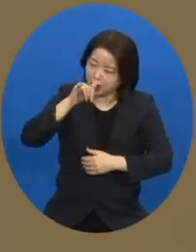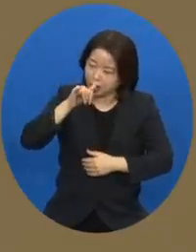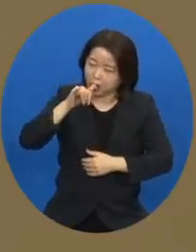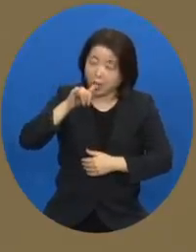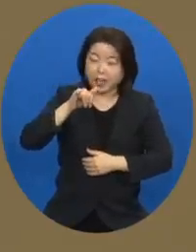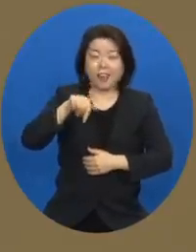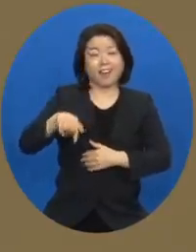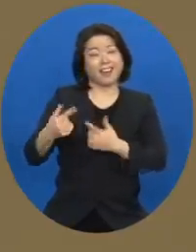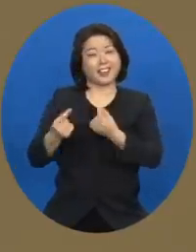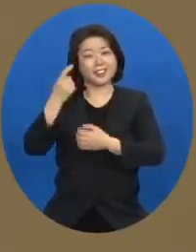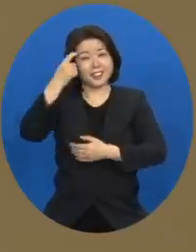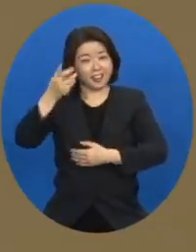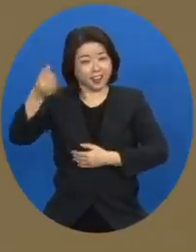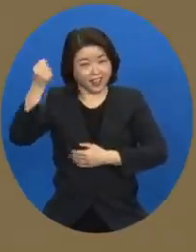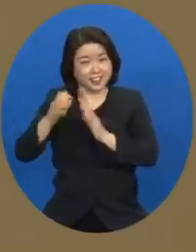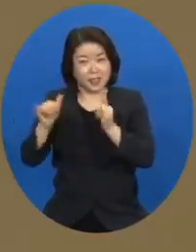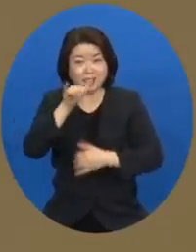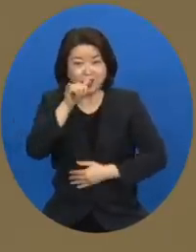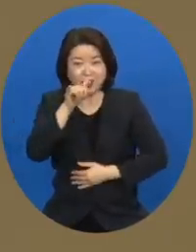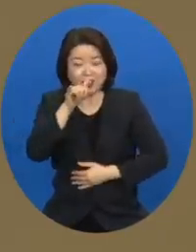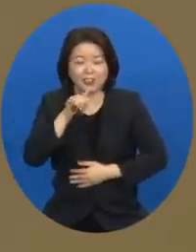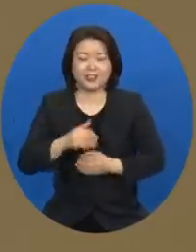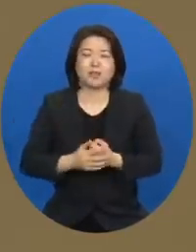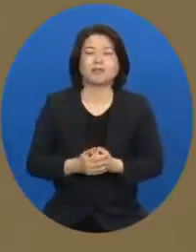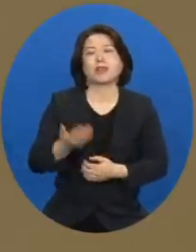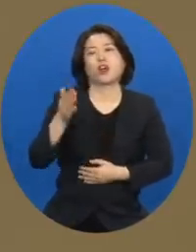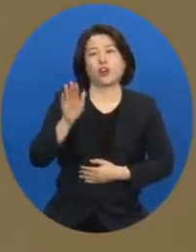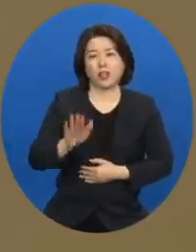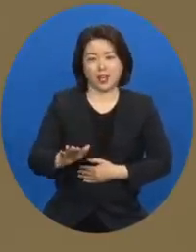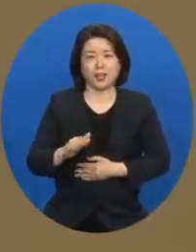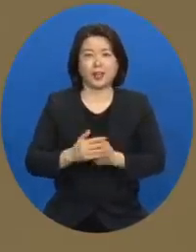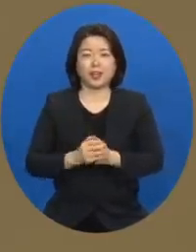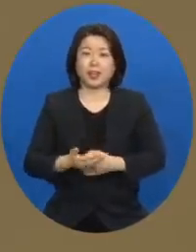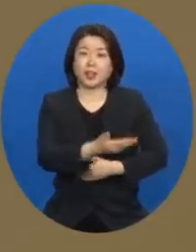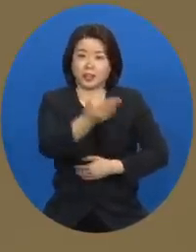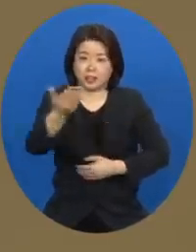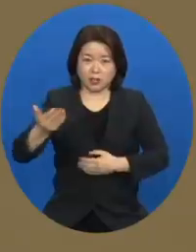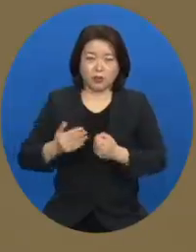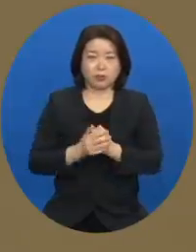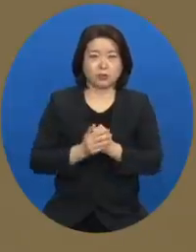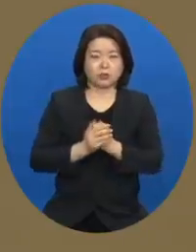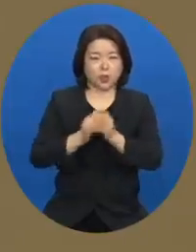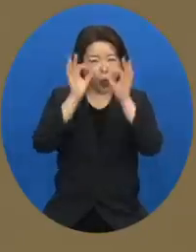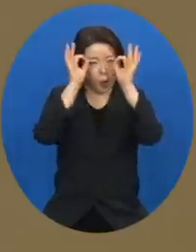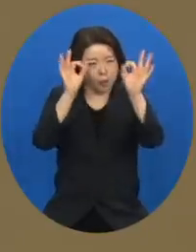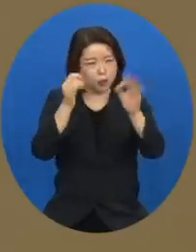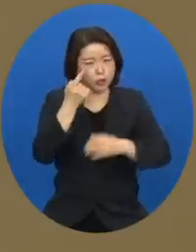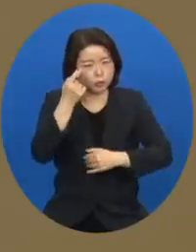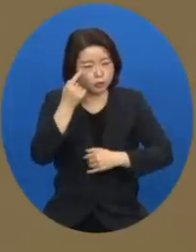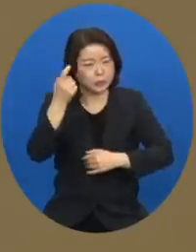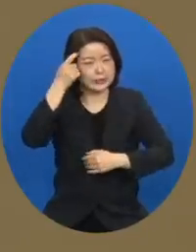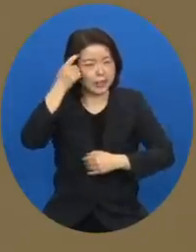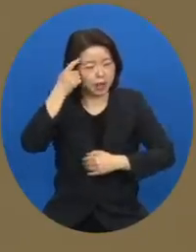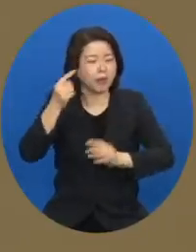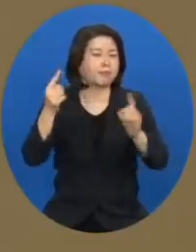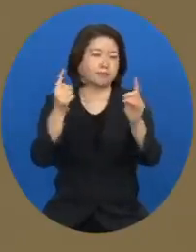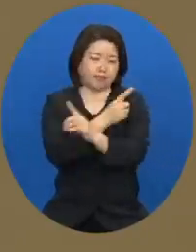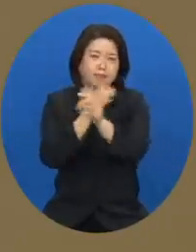생각하시는 분들도 있으실 겁니다. 그러나 여러분, 보는 관점을 달리 해봐야